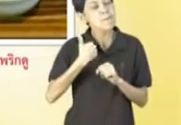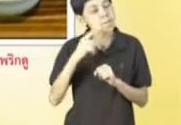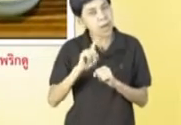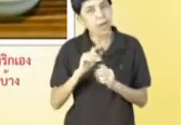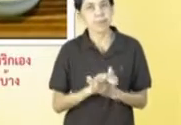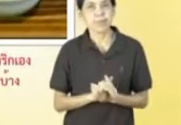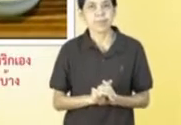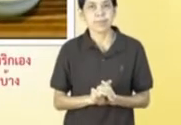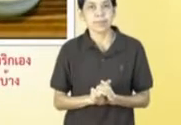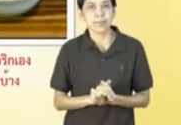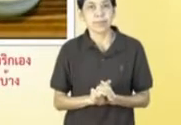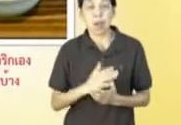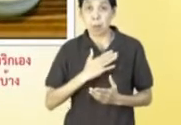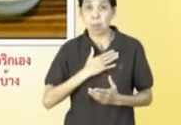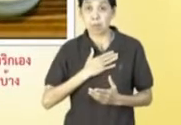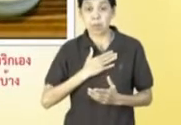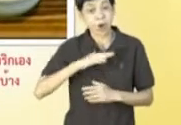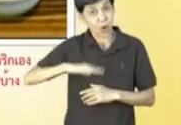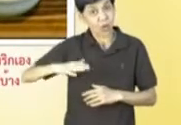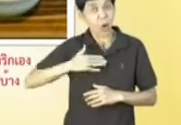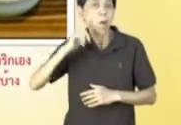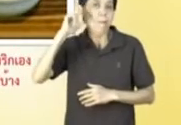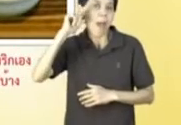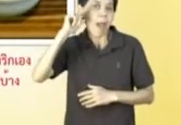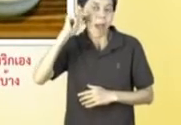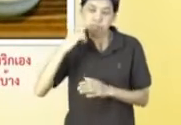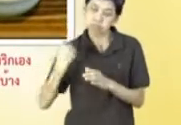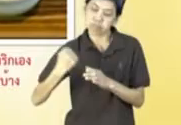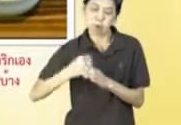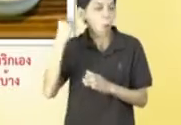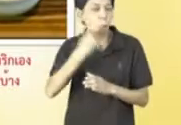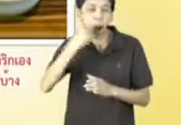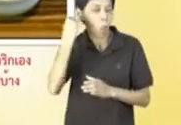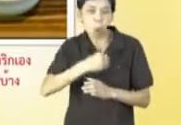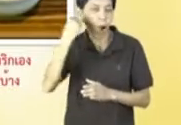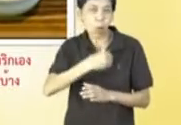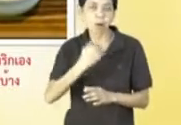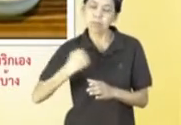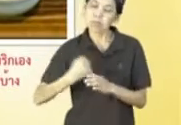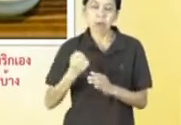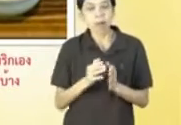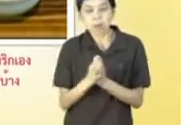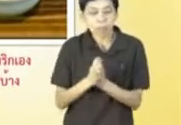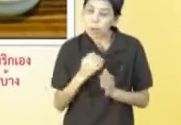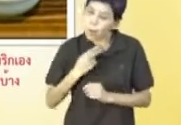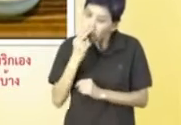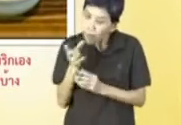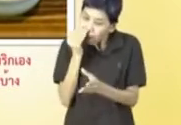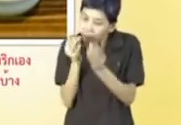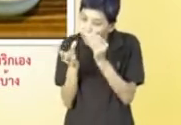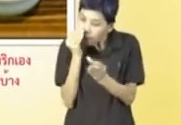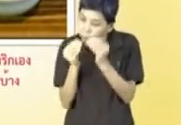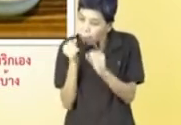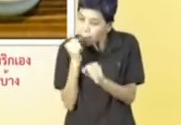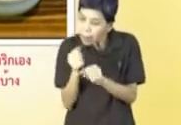ครับเพราะว่าผมตอนเด็กๆเนี่ยคุณแม่เนี่ยตำน้ำพริกทุกวันนะเพราะว่าแกชอบแกงผมก็จะดูแ